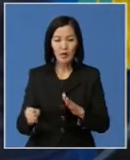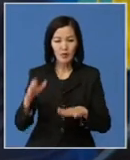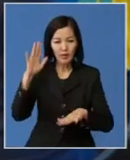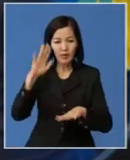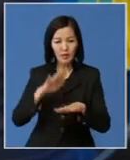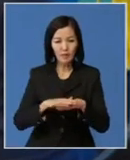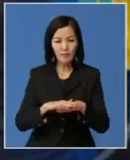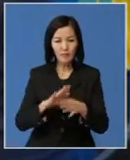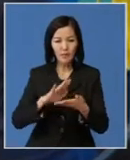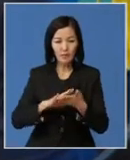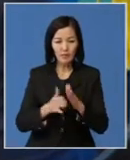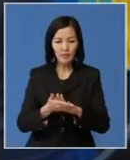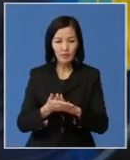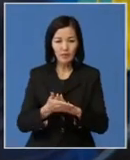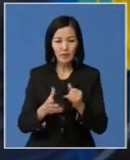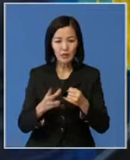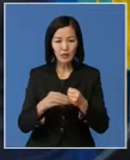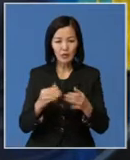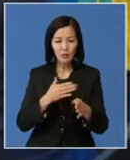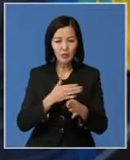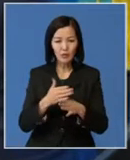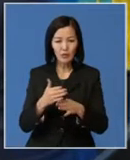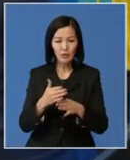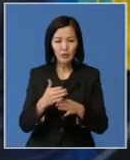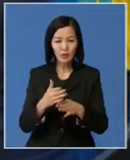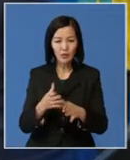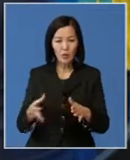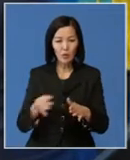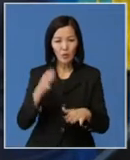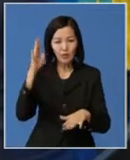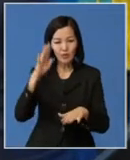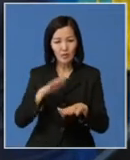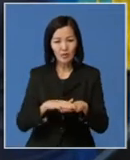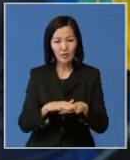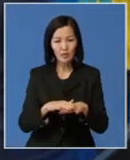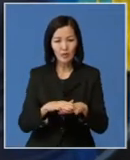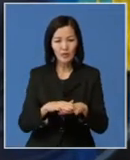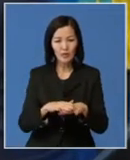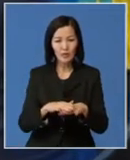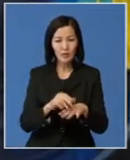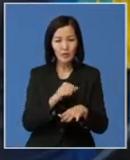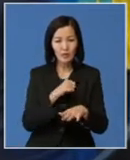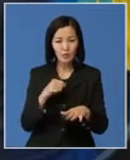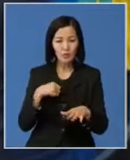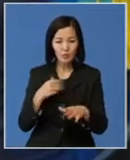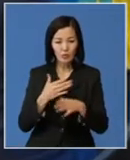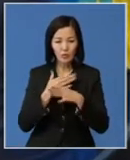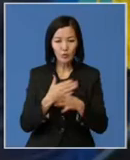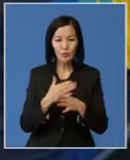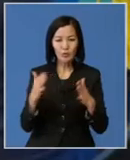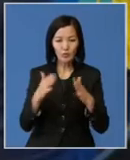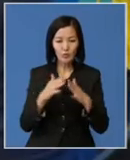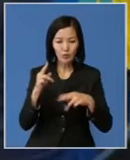әкімдеріңізбенен жақсылап келісіңіздер, жер бөліңіздер, облыс әкімі Амандық Ғабасұлы қолдайын деп отырмын. Кәдімгі үй